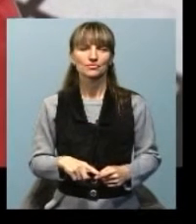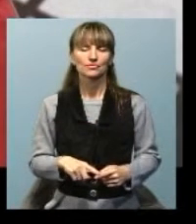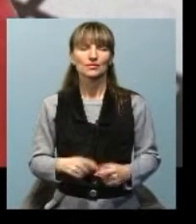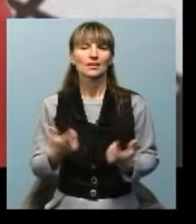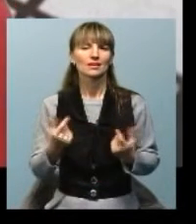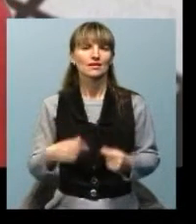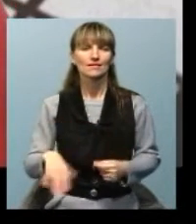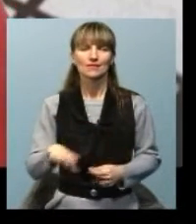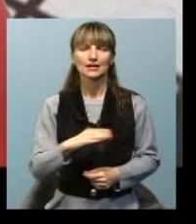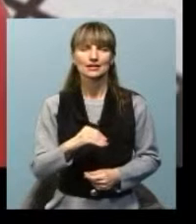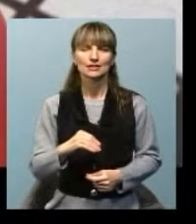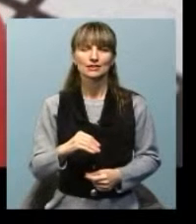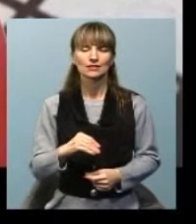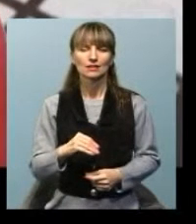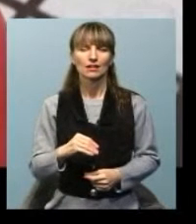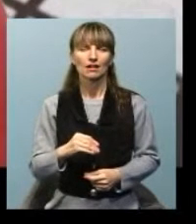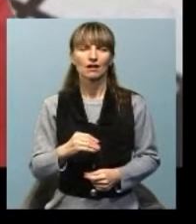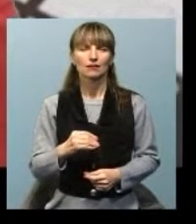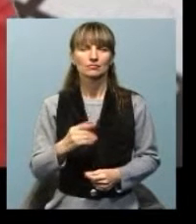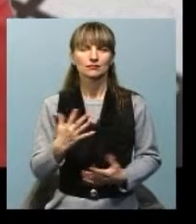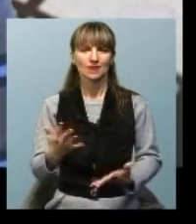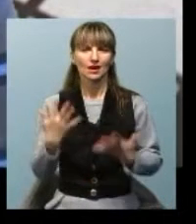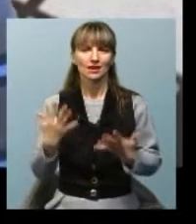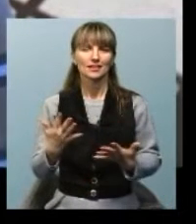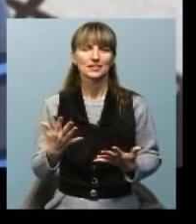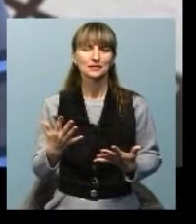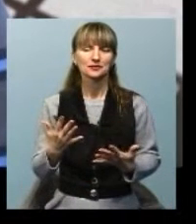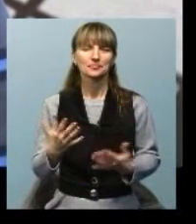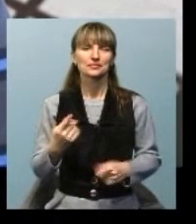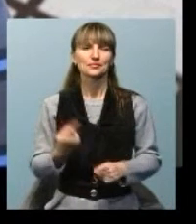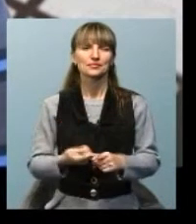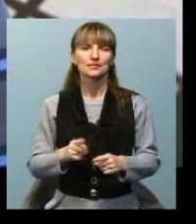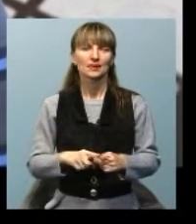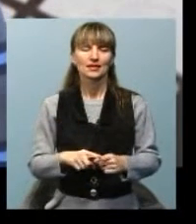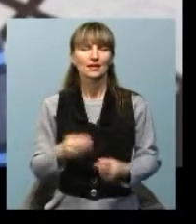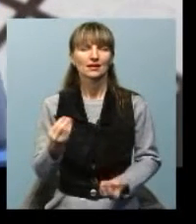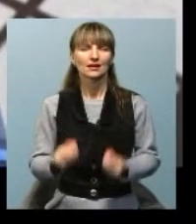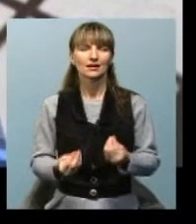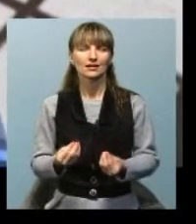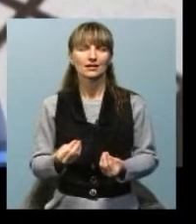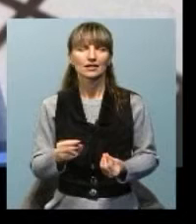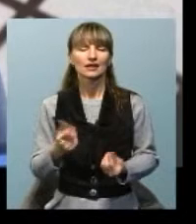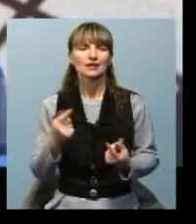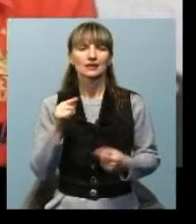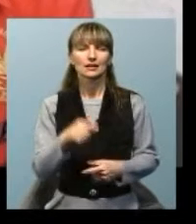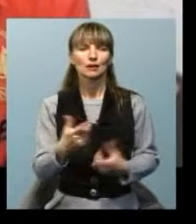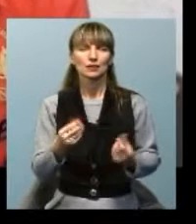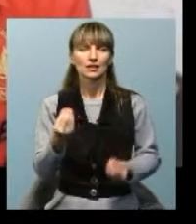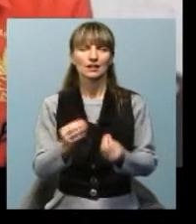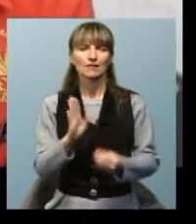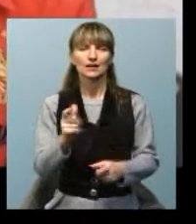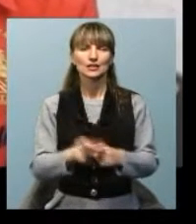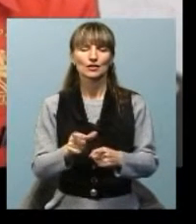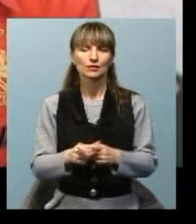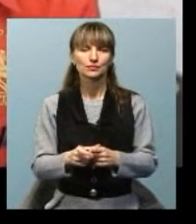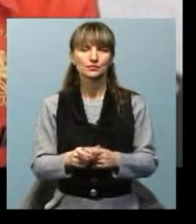где все красочное. Это игра, там, где гадают слова. Это